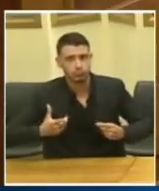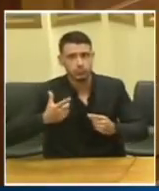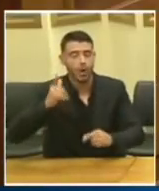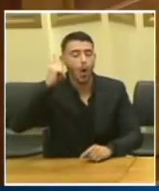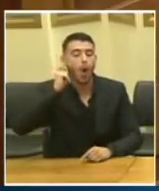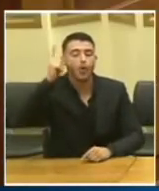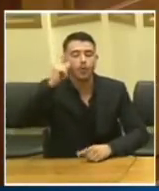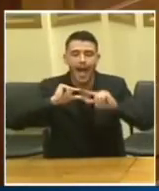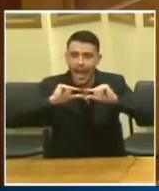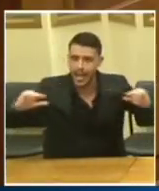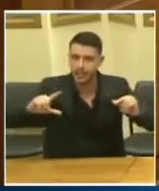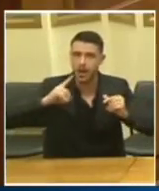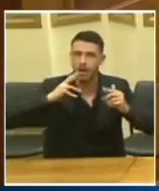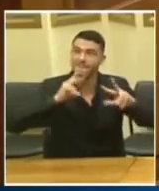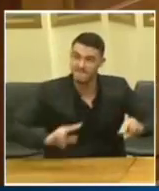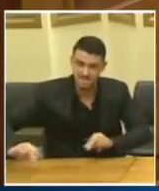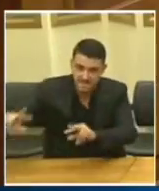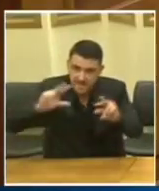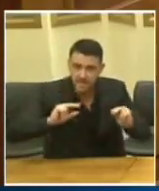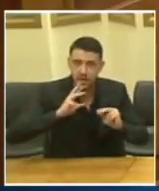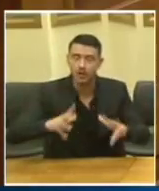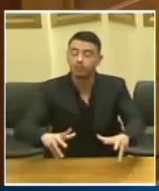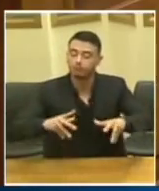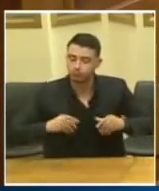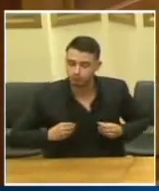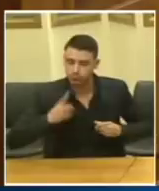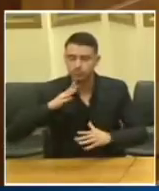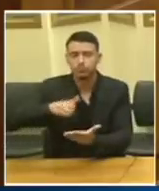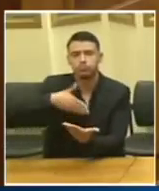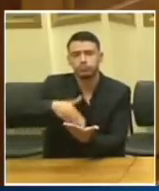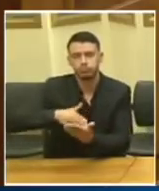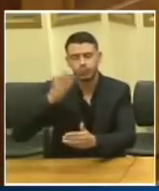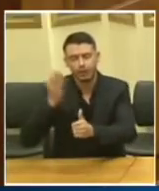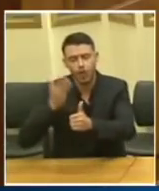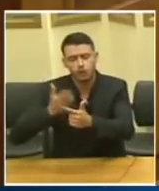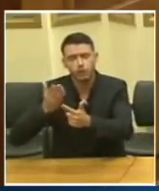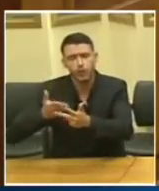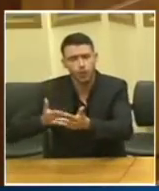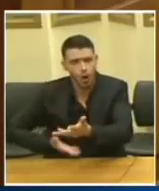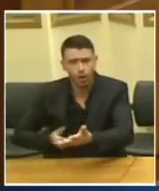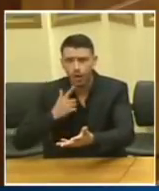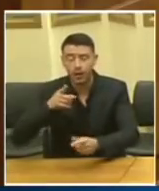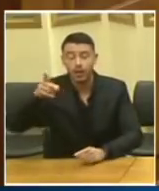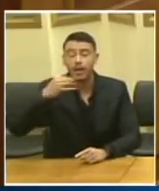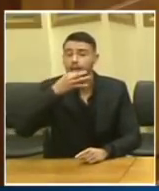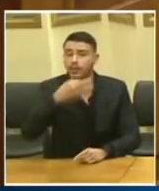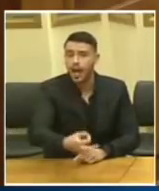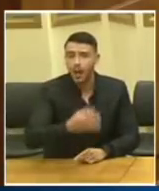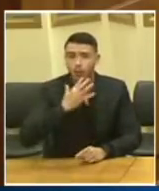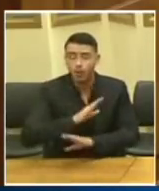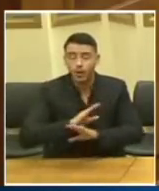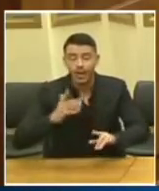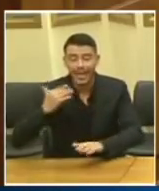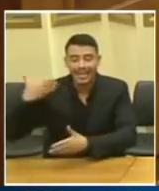όνομα Μακεδονίας, αποδέχονται να ξεκαθαρίσουν το κρισιμότερο, ότι δεν έχουν καμία σχέση με την κληρονομιά,